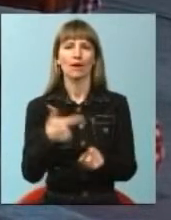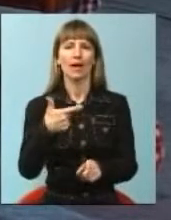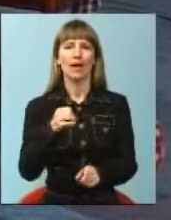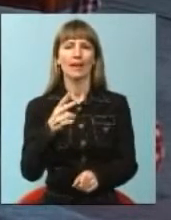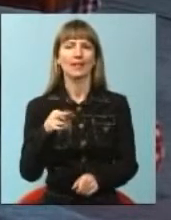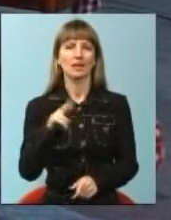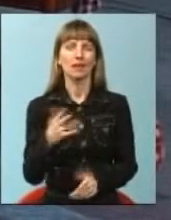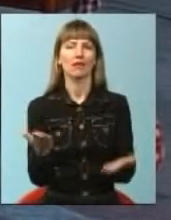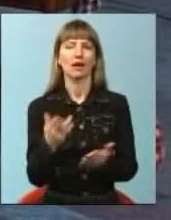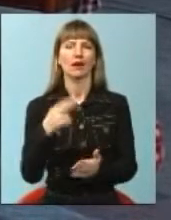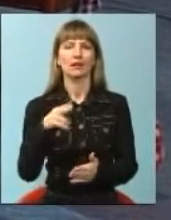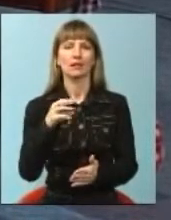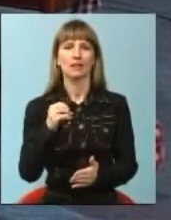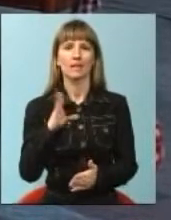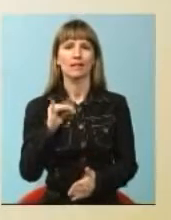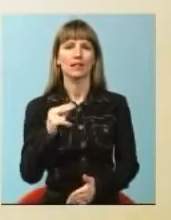як Леонардо да Вінчі.